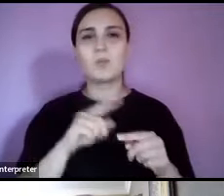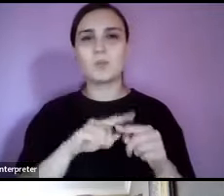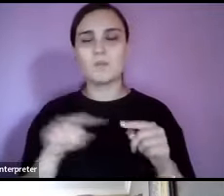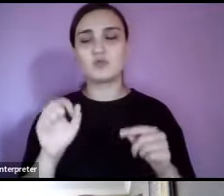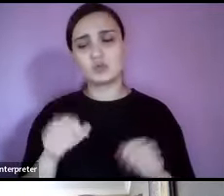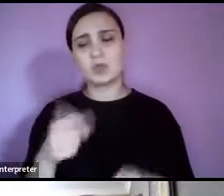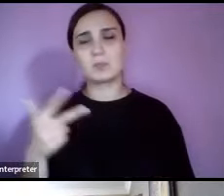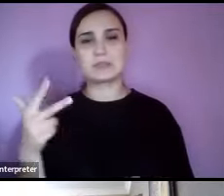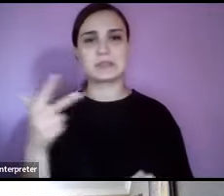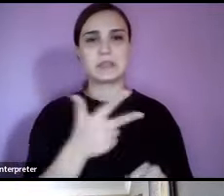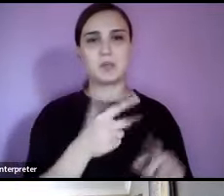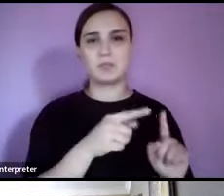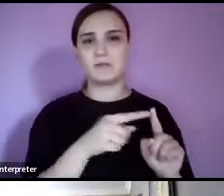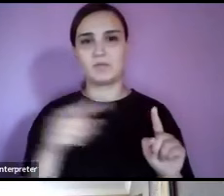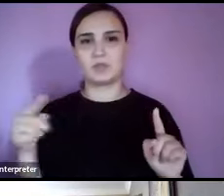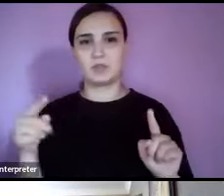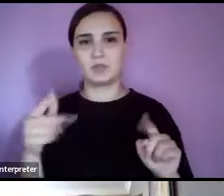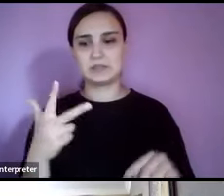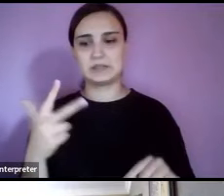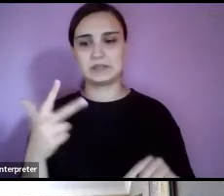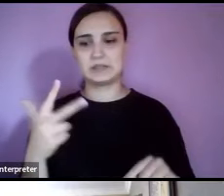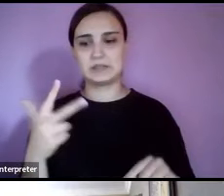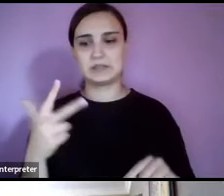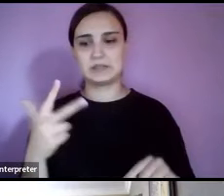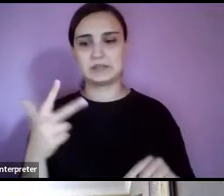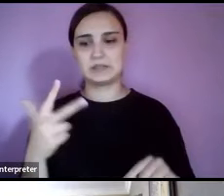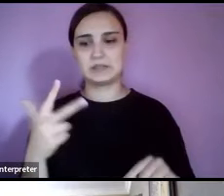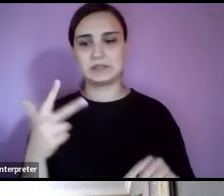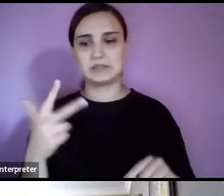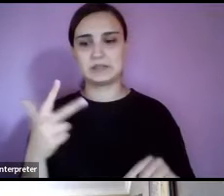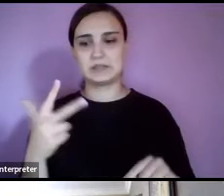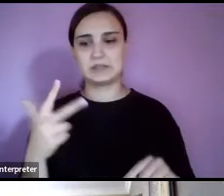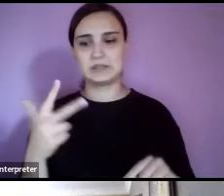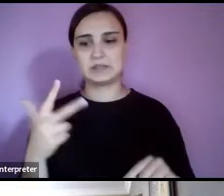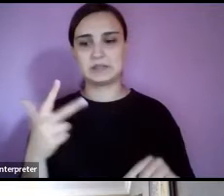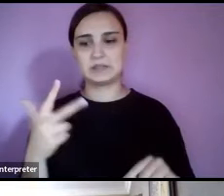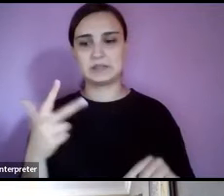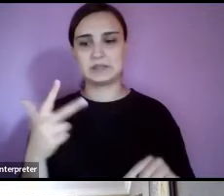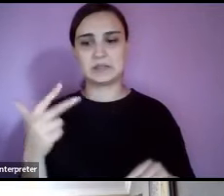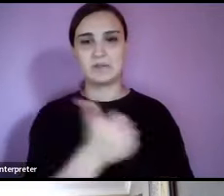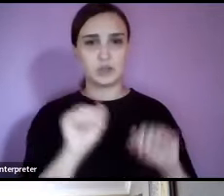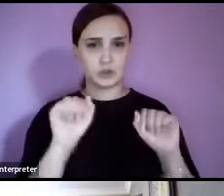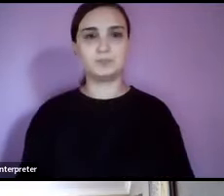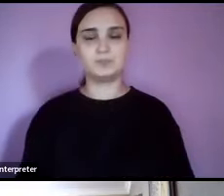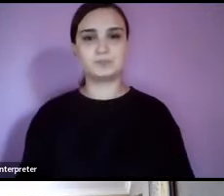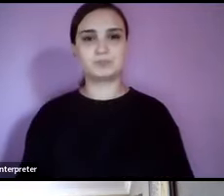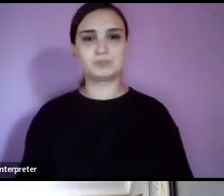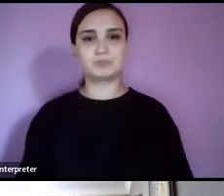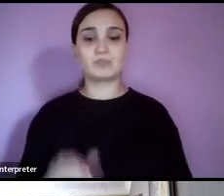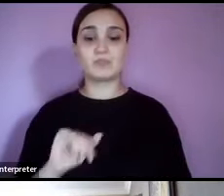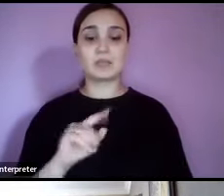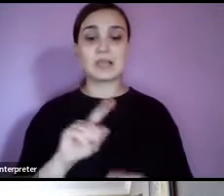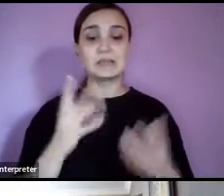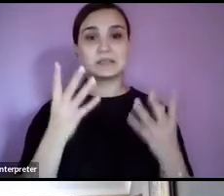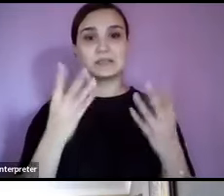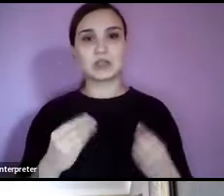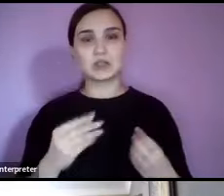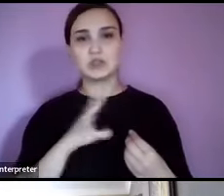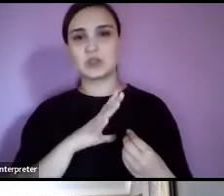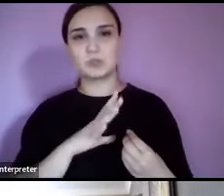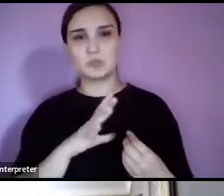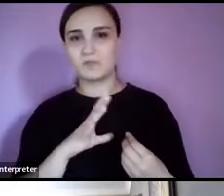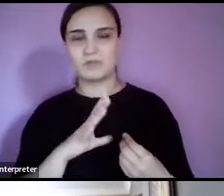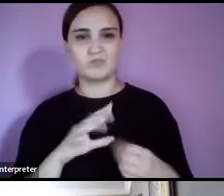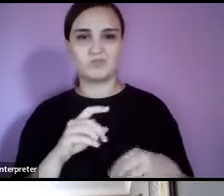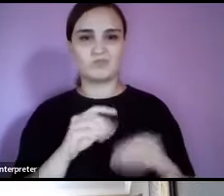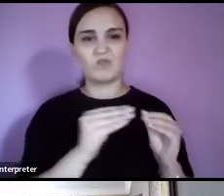კვირა და შეიძლება თქვა რაღაც დღეებში იყოს ჩავარდნოთ, თქვა არ გაამართლოს, მაგრამ თანმიმდევრულობის გამოვლენა ამ ხრივ ღირს, იმიტომ